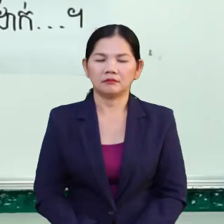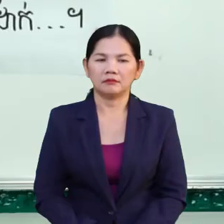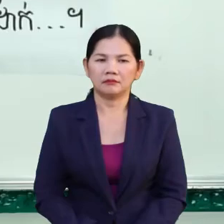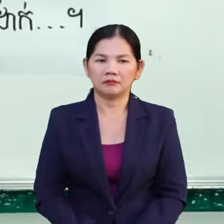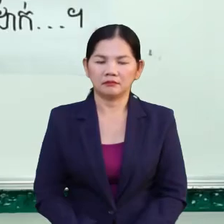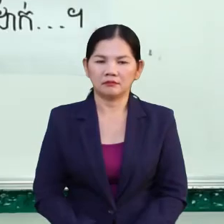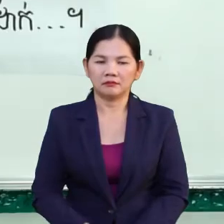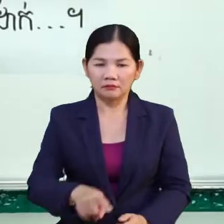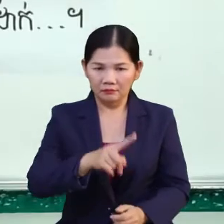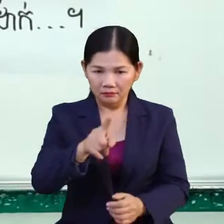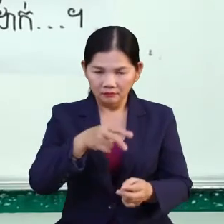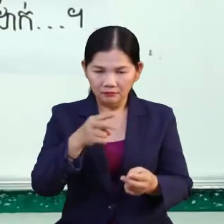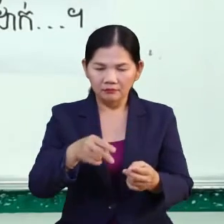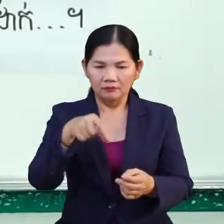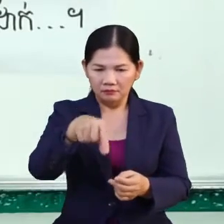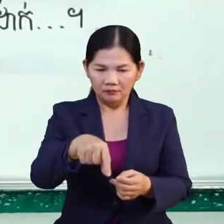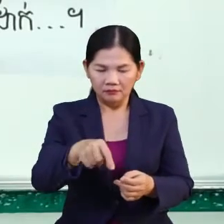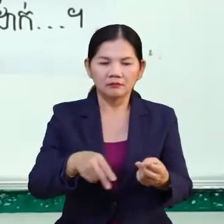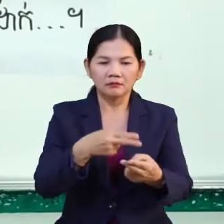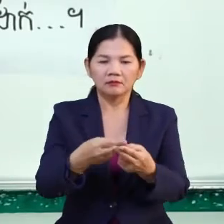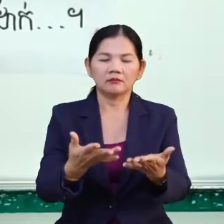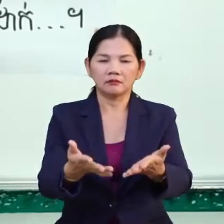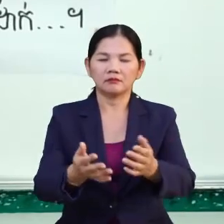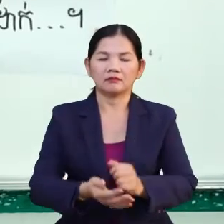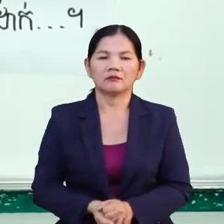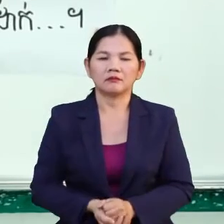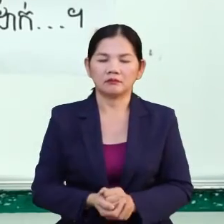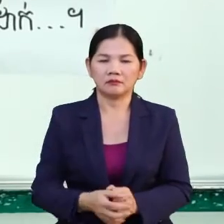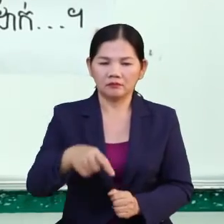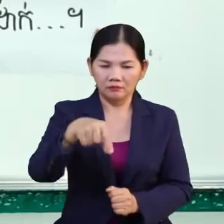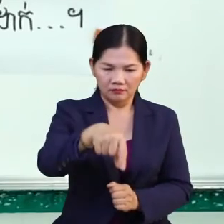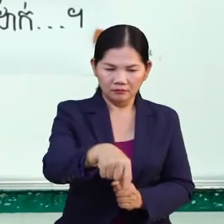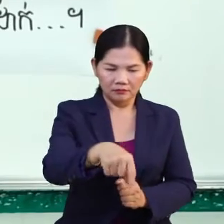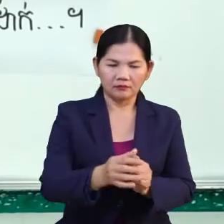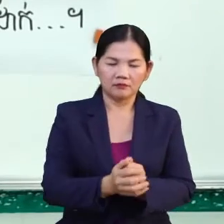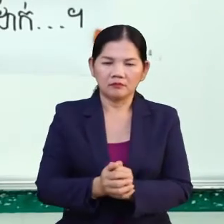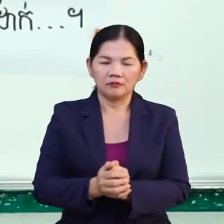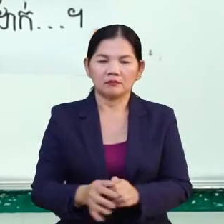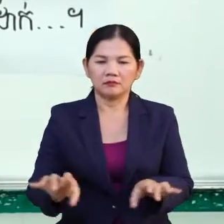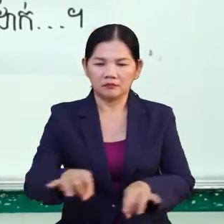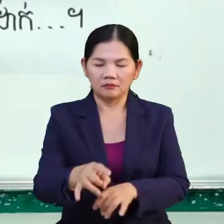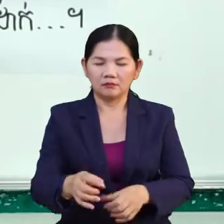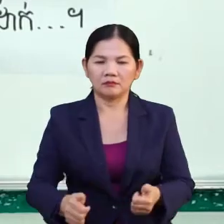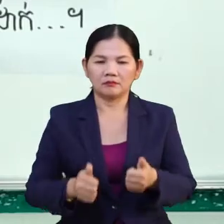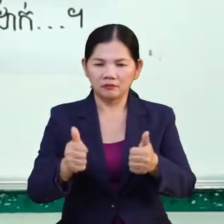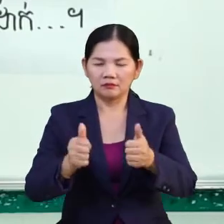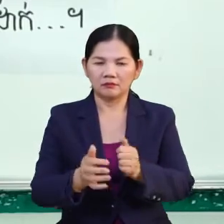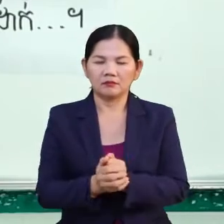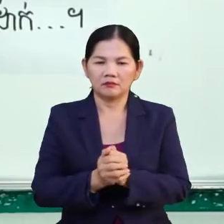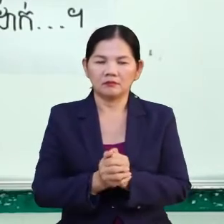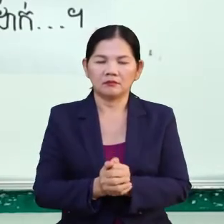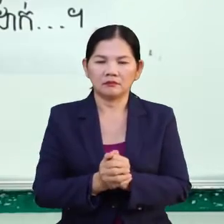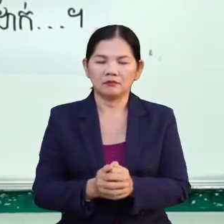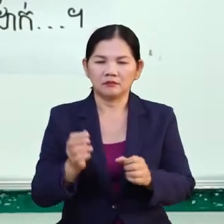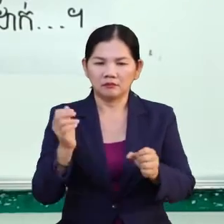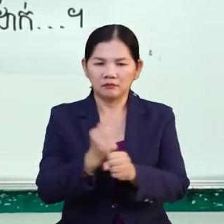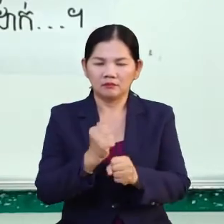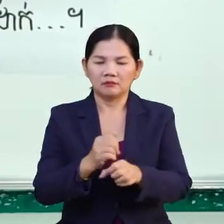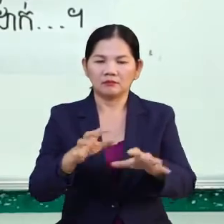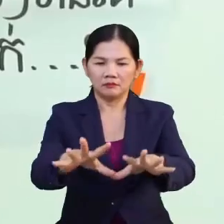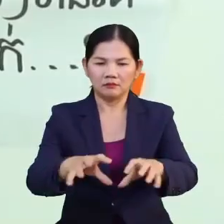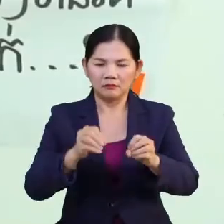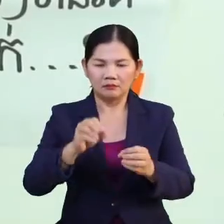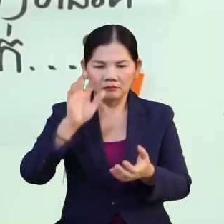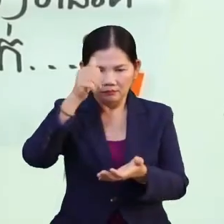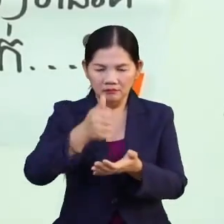ចាថាតើចម្លើយកឆ្លើយដូចម្ដេចហ្នឹងកូនណាតើកការធ្វើអំពើល្អអាចឲ្យយើងទទួលផ